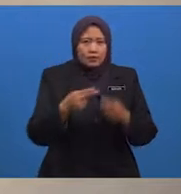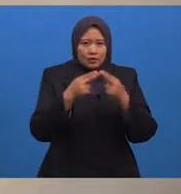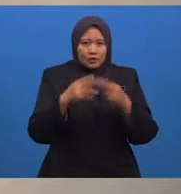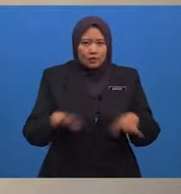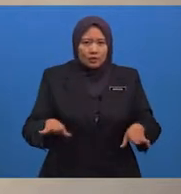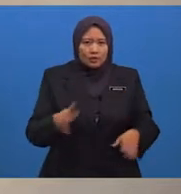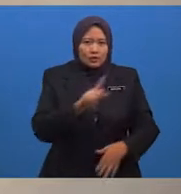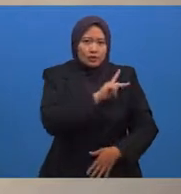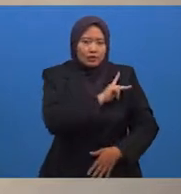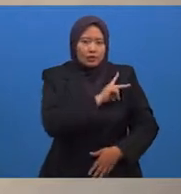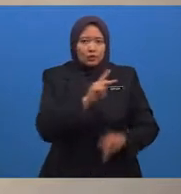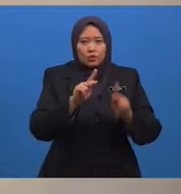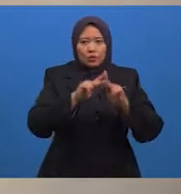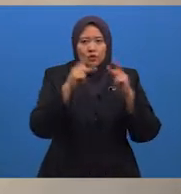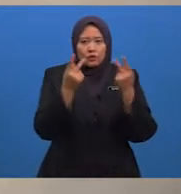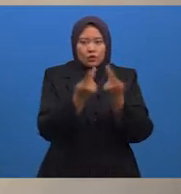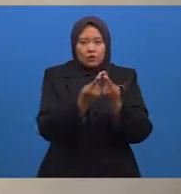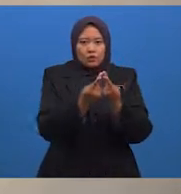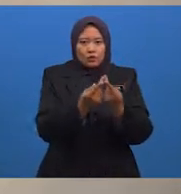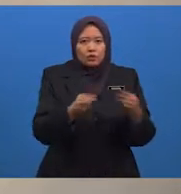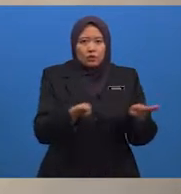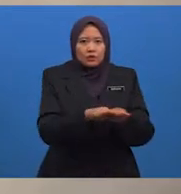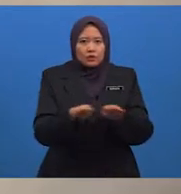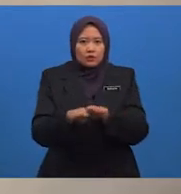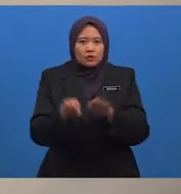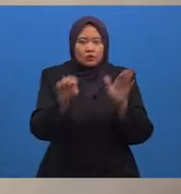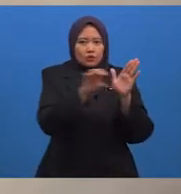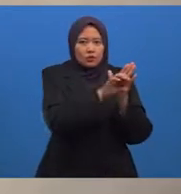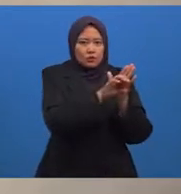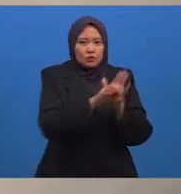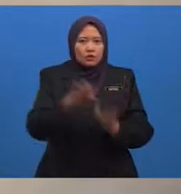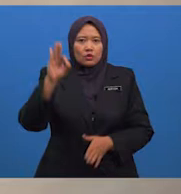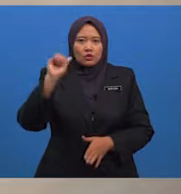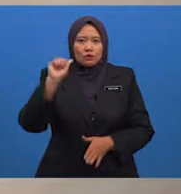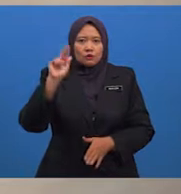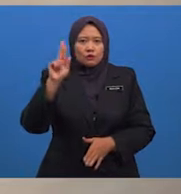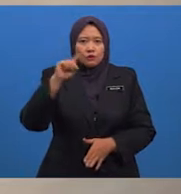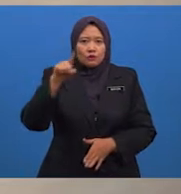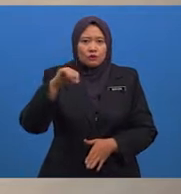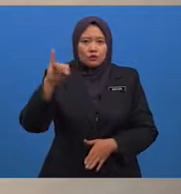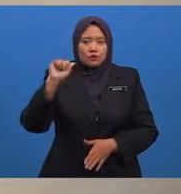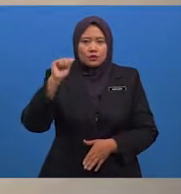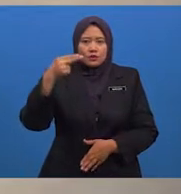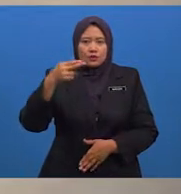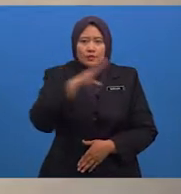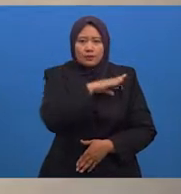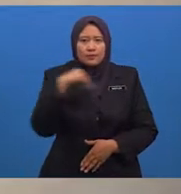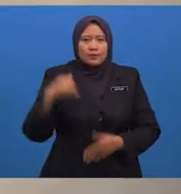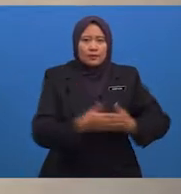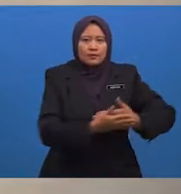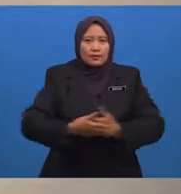Sebagai contoh, Fauziah dan anak-anaknya iaitu Hayati dan